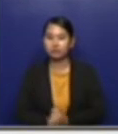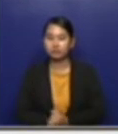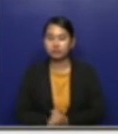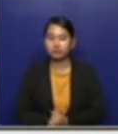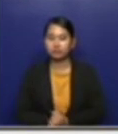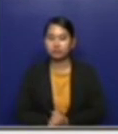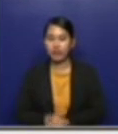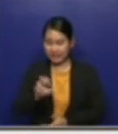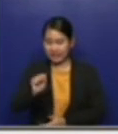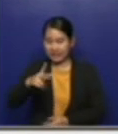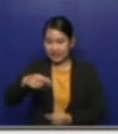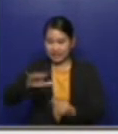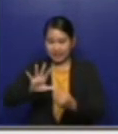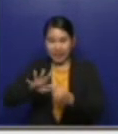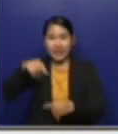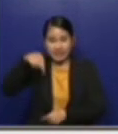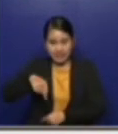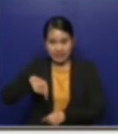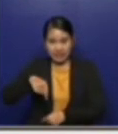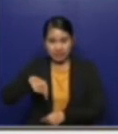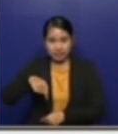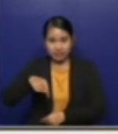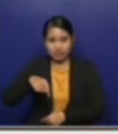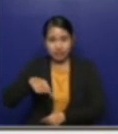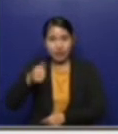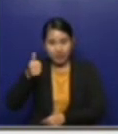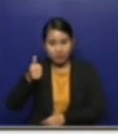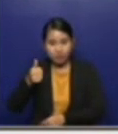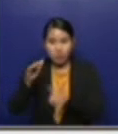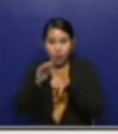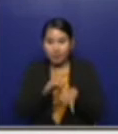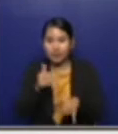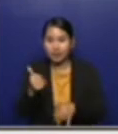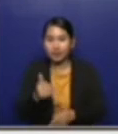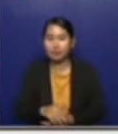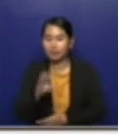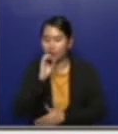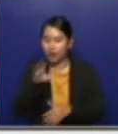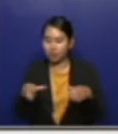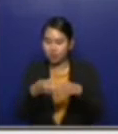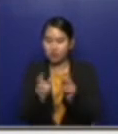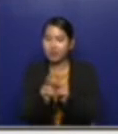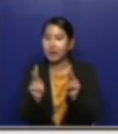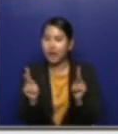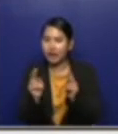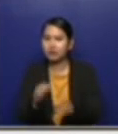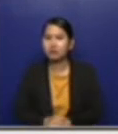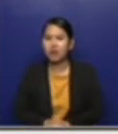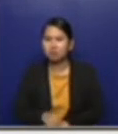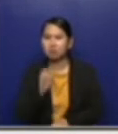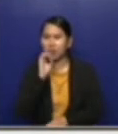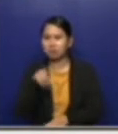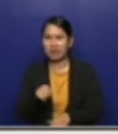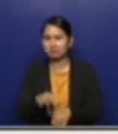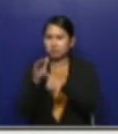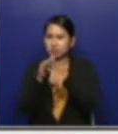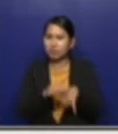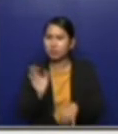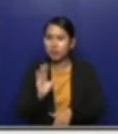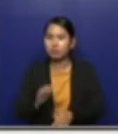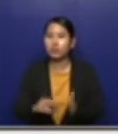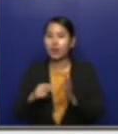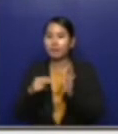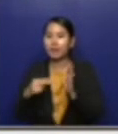ได้ไหมท่านประธานตั้งกรรมาธิการขึ้นมาก็มาบอกให้นี่ท่านกรรมาธิการอย่าคุกคามประชาชนนะมันผิด